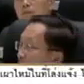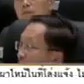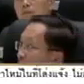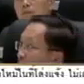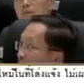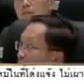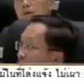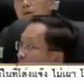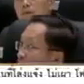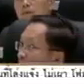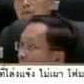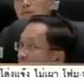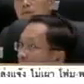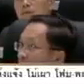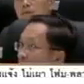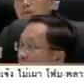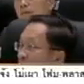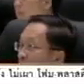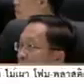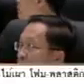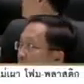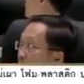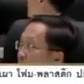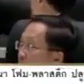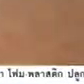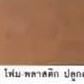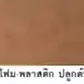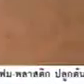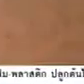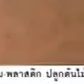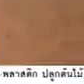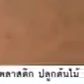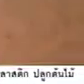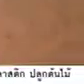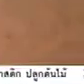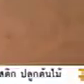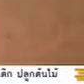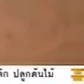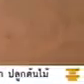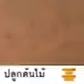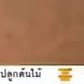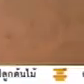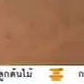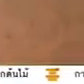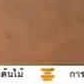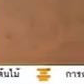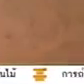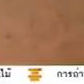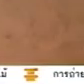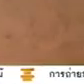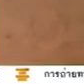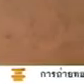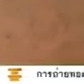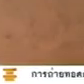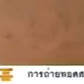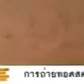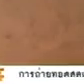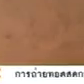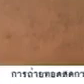ครับ ผมพอวินิจฉัยได้แล้วครับเชิญ ครับขอบคุณมากครับท่านประธานครับ ท่านประธานครับขออนุญาตครับ ผมขอวินิจฉัยก่อน